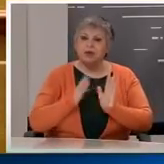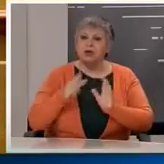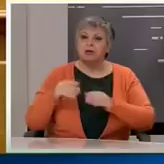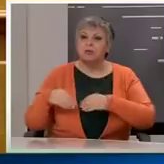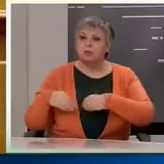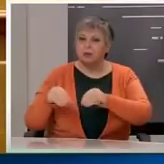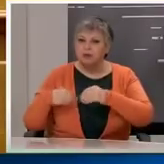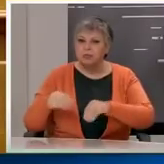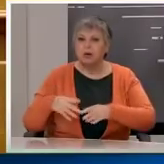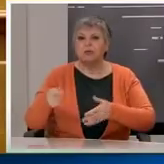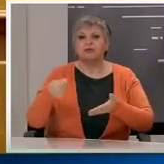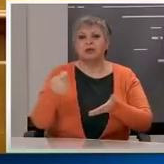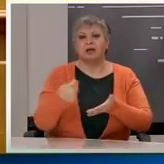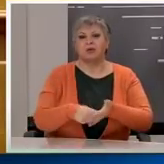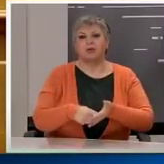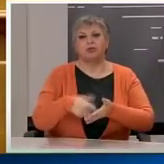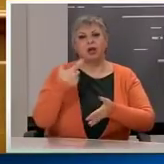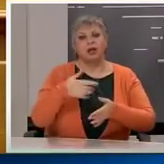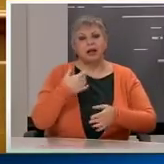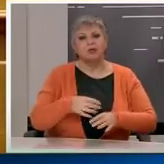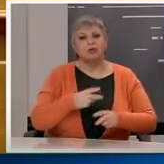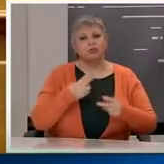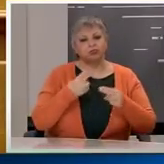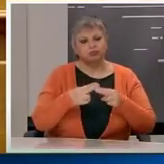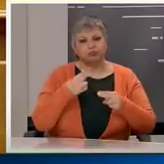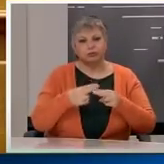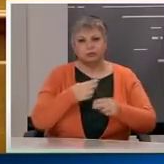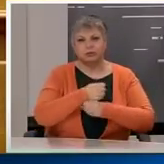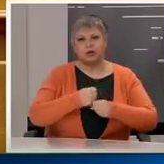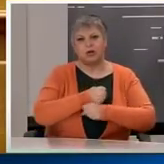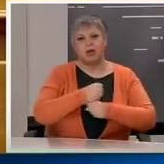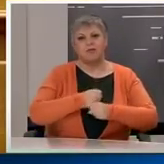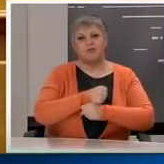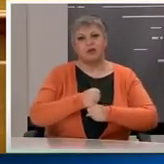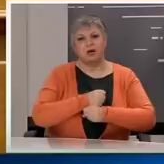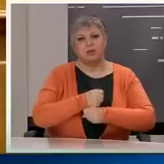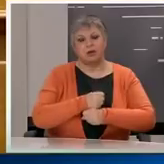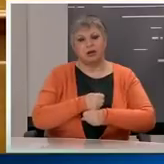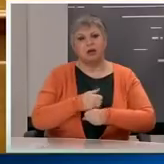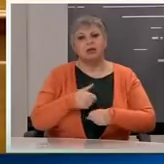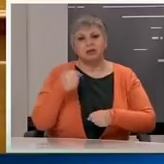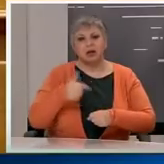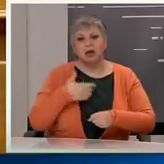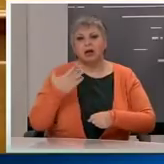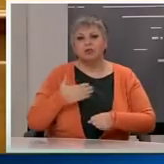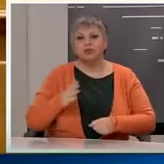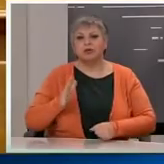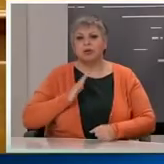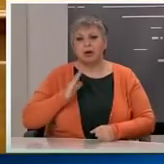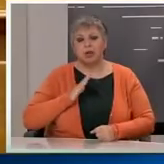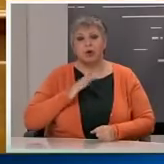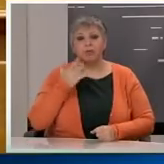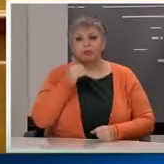τα αξιόπιστα και ποιοτικά φάρμακα με τα οποία ρυθμιζόταν ένα πολύ μεγάλο κομμάτι ιδιαίτερα των χρονιών